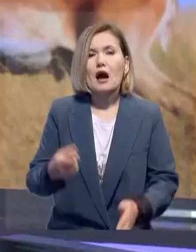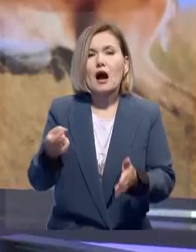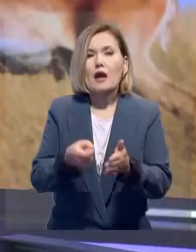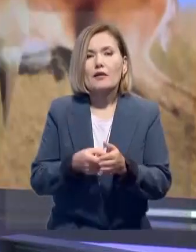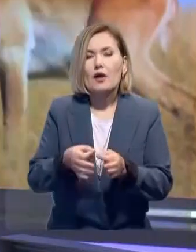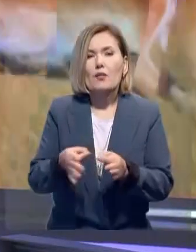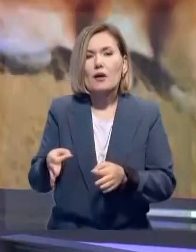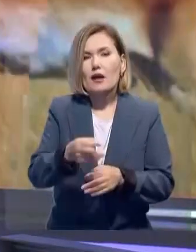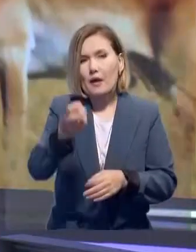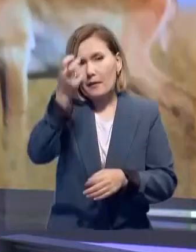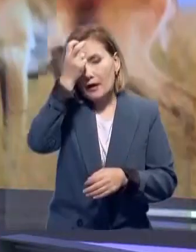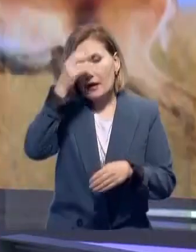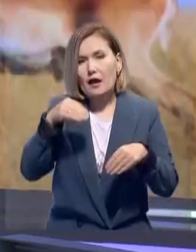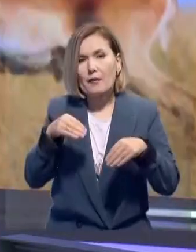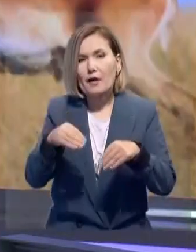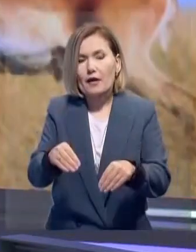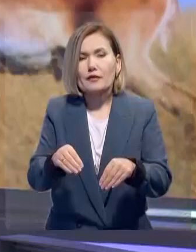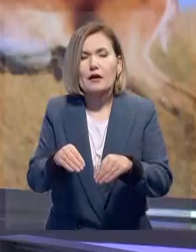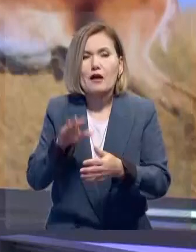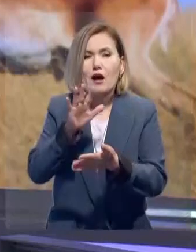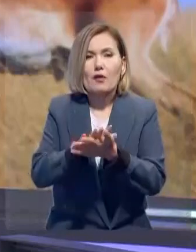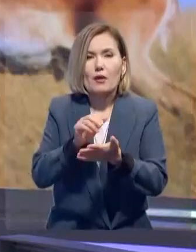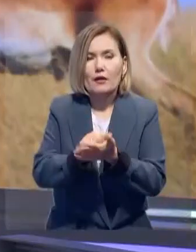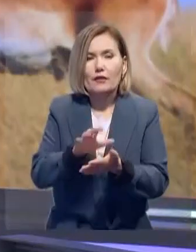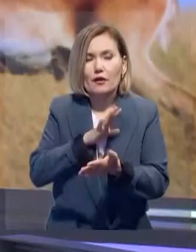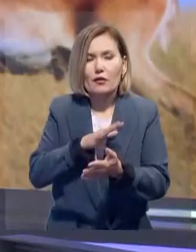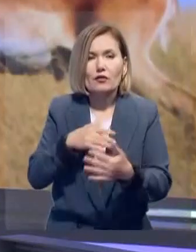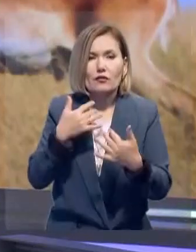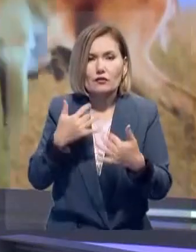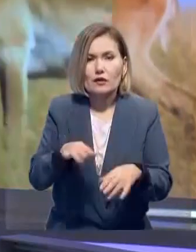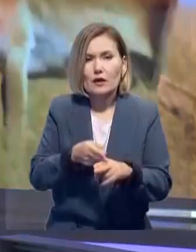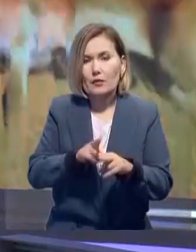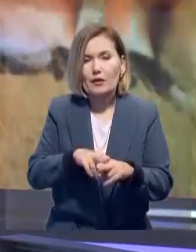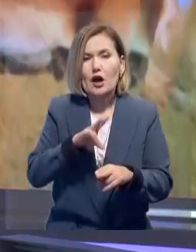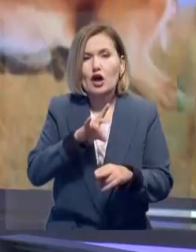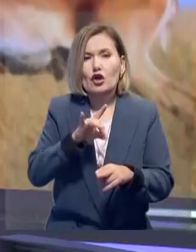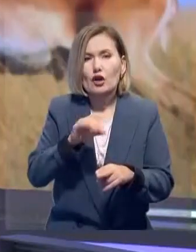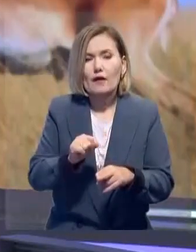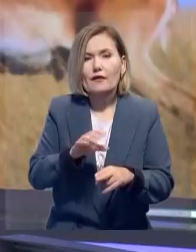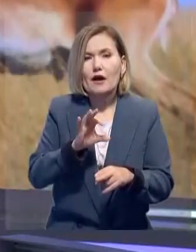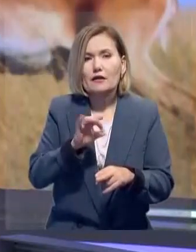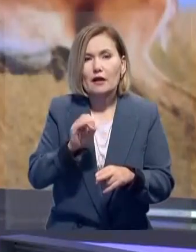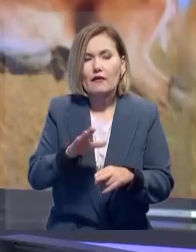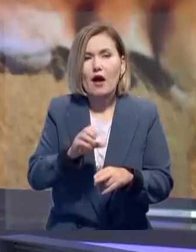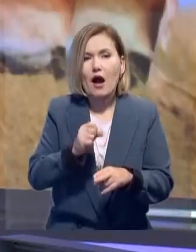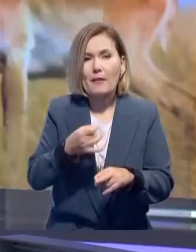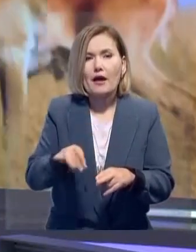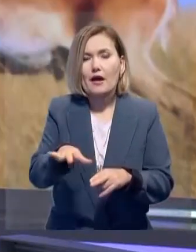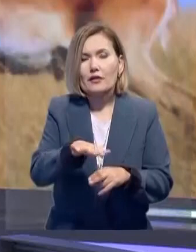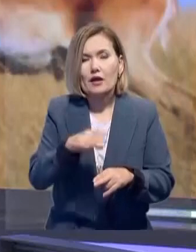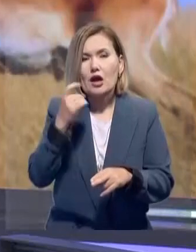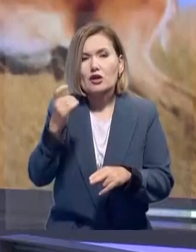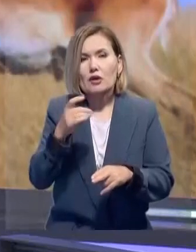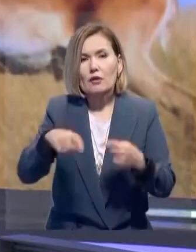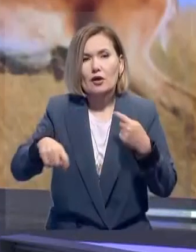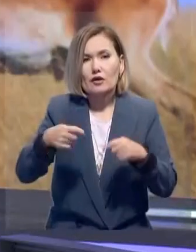Қарағанды облысында киік егістік пен жайылымдарды таптап ақтақырға айналдырып жатыр. Әсіресе Нұра Сақаров Абай ауданының шаруалары қатты